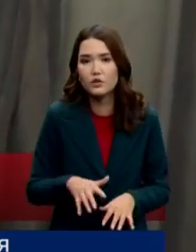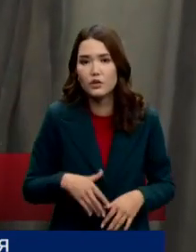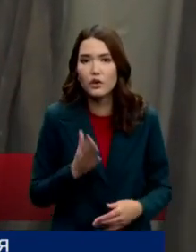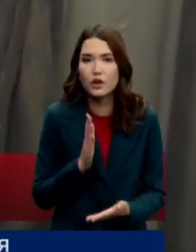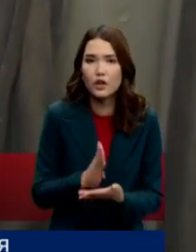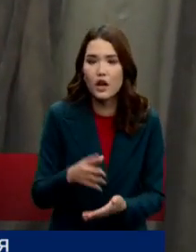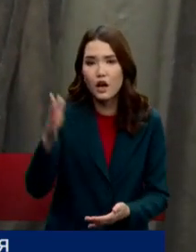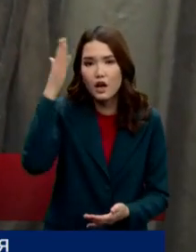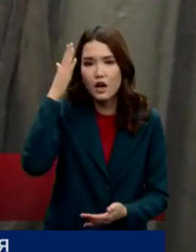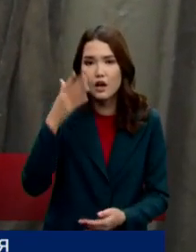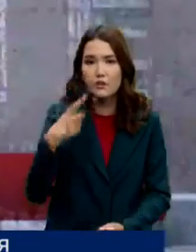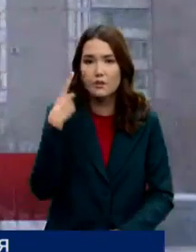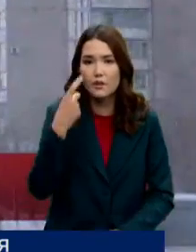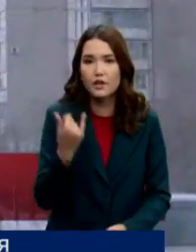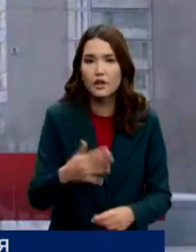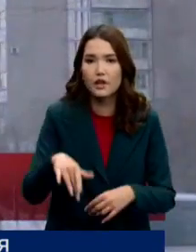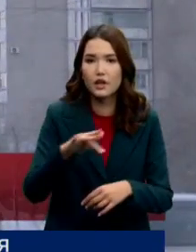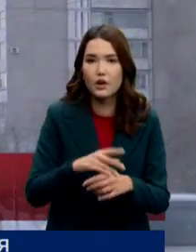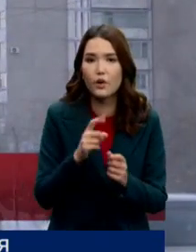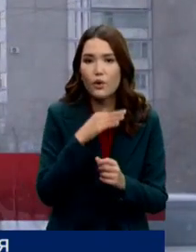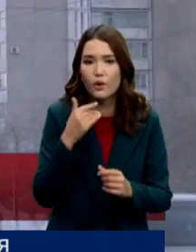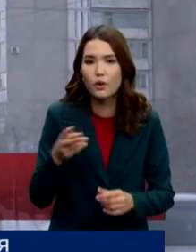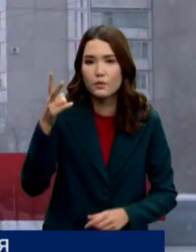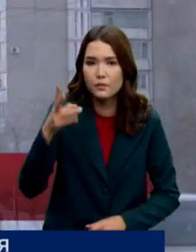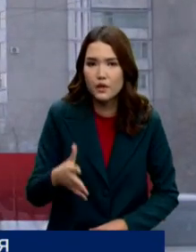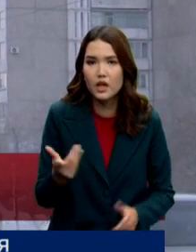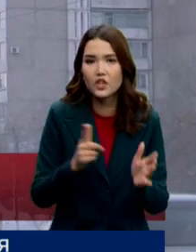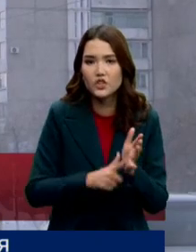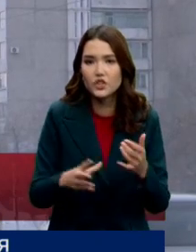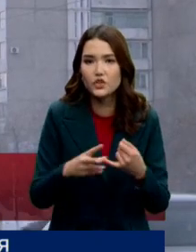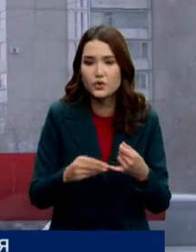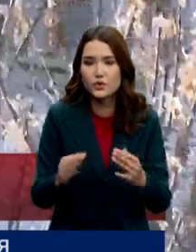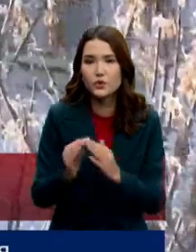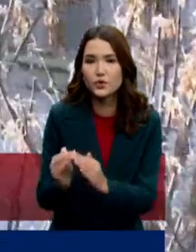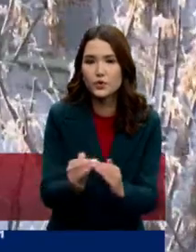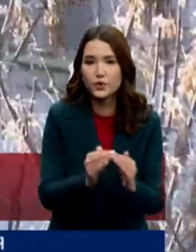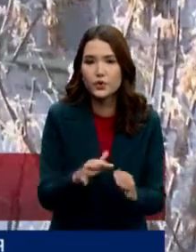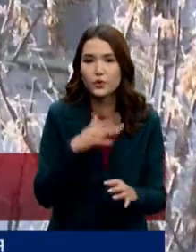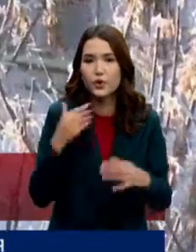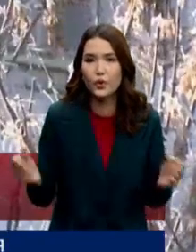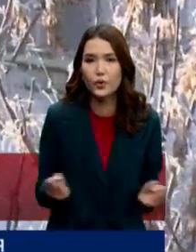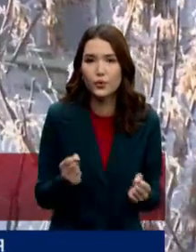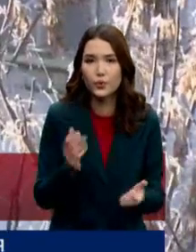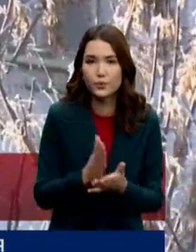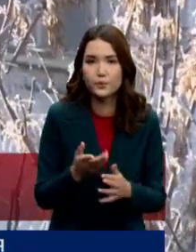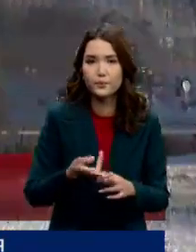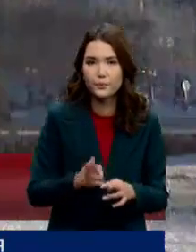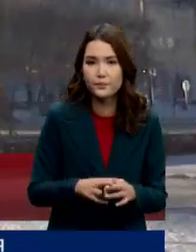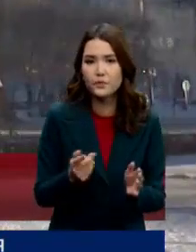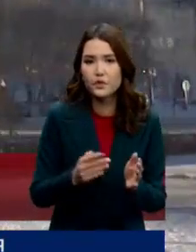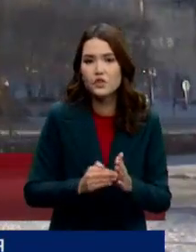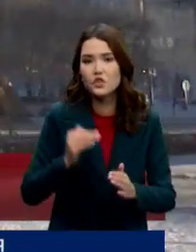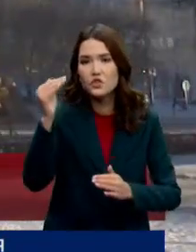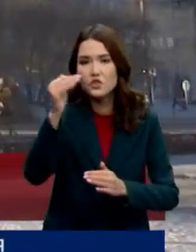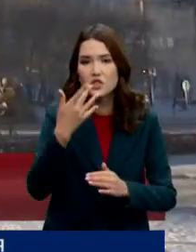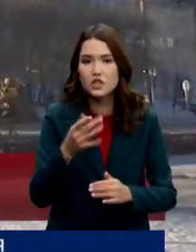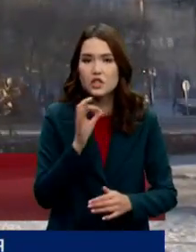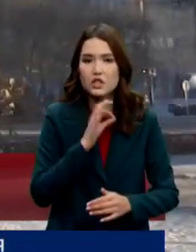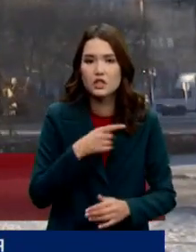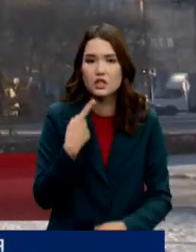Әкімдіктің мәлімдеуінше, қазір қалада 11 көпқабатты және 70-ке жуық жер үй тұрғындары тоңып отыр. Ол үйлердің жертөлесіне жылу жеткенін